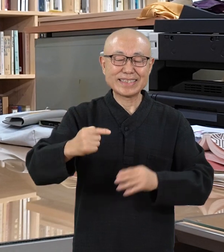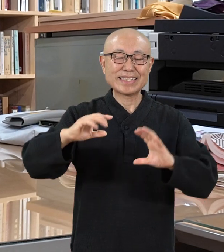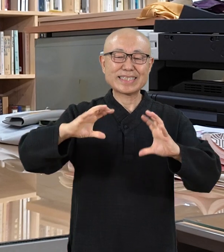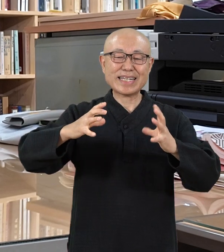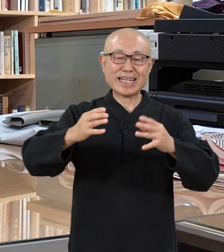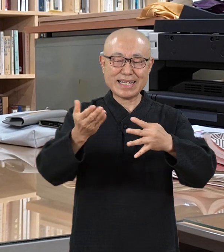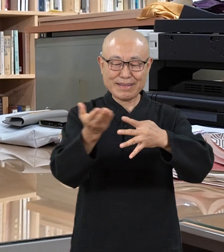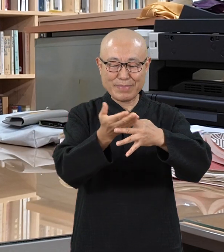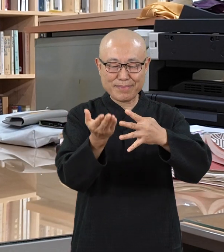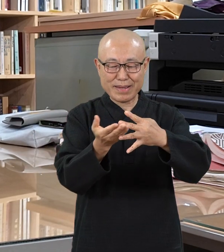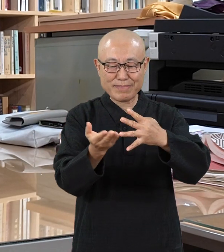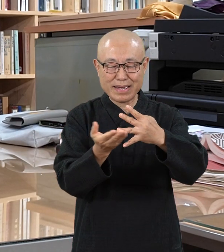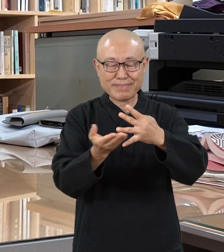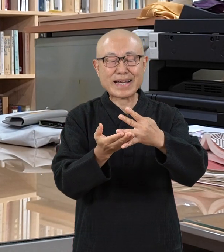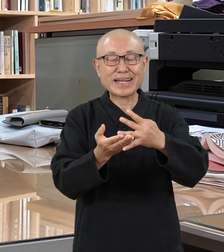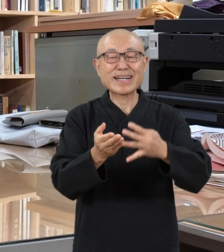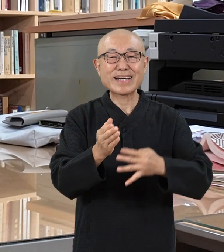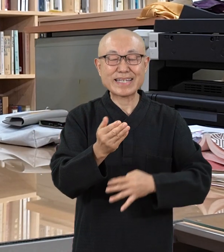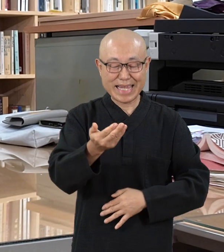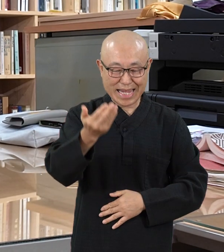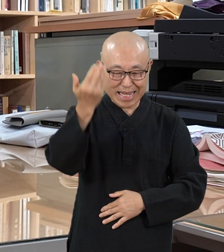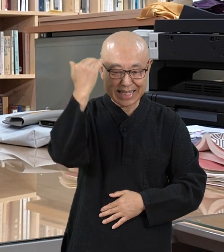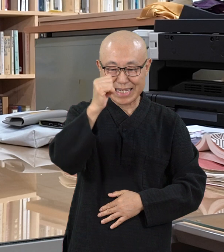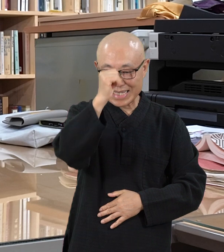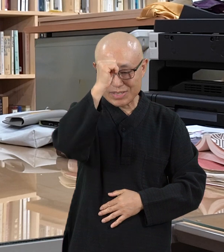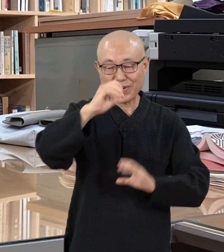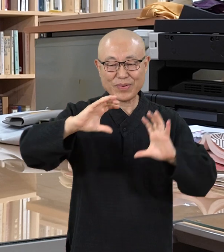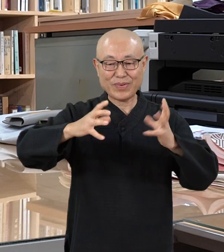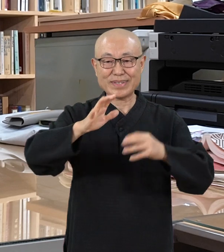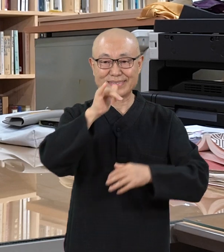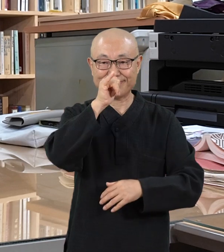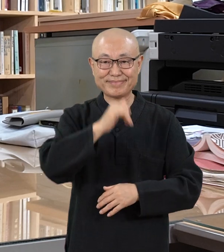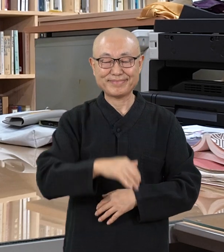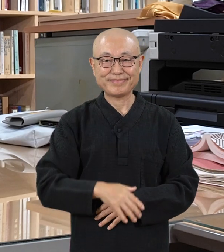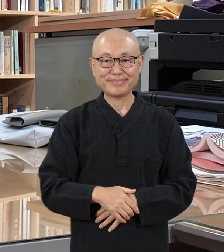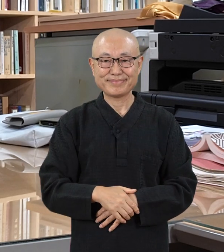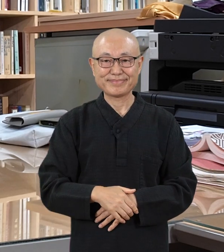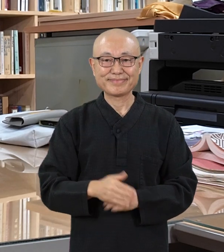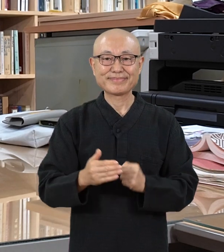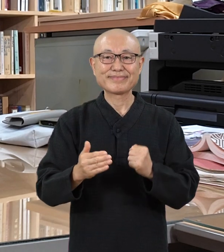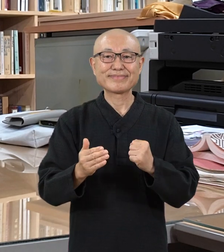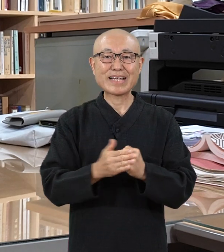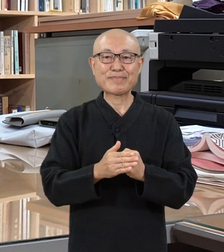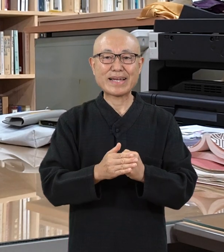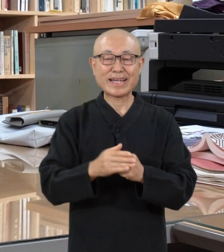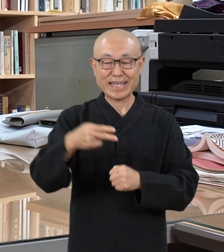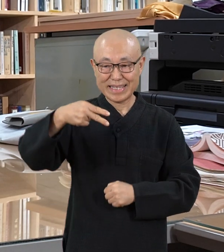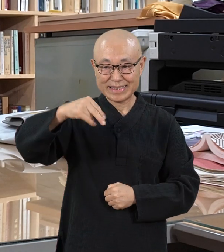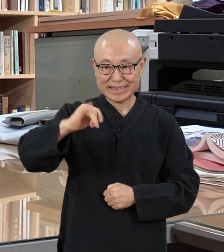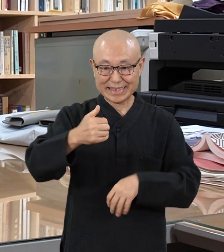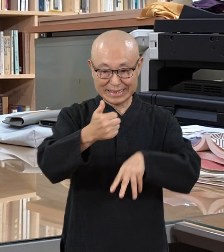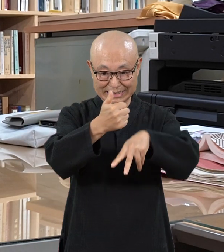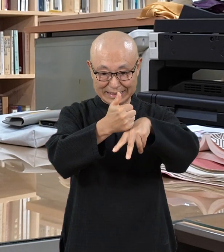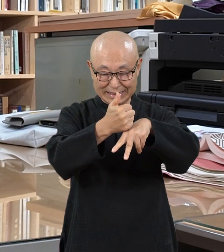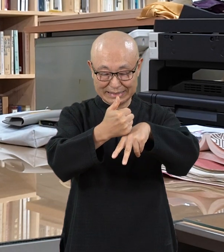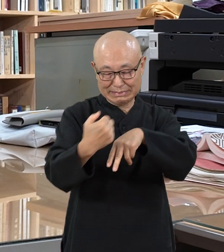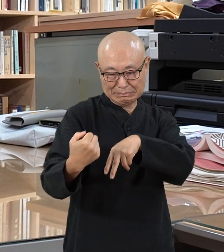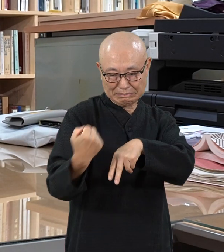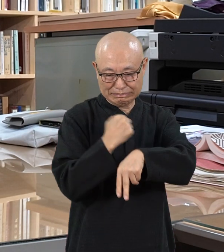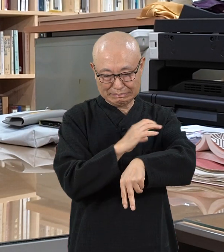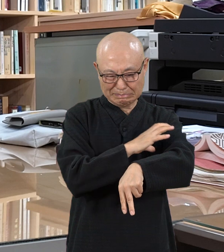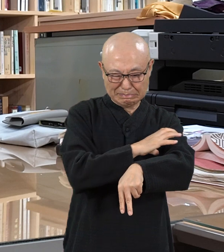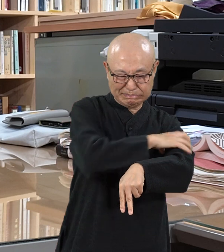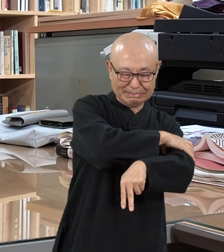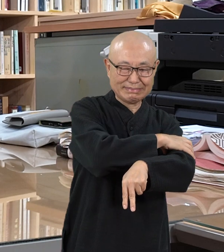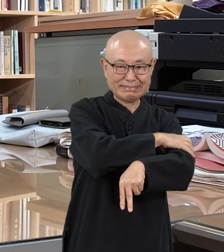기본 틀이 되었던 그런 시대입니다. 그렇기 때문에 신의 절대적이고